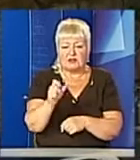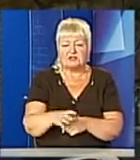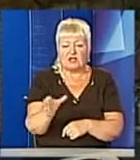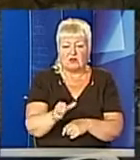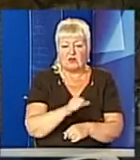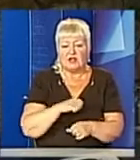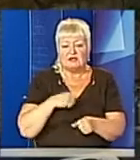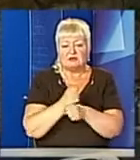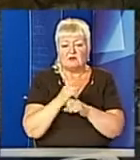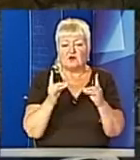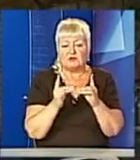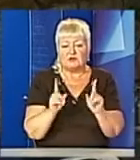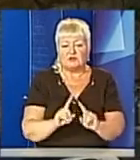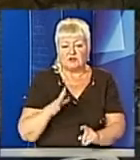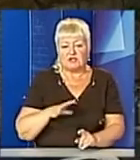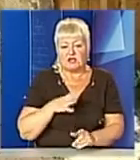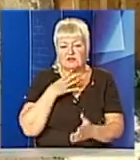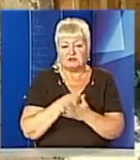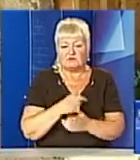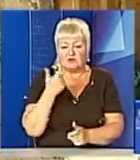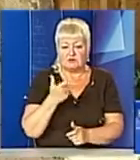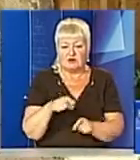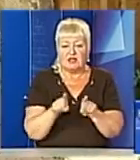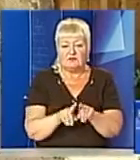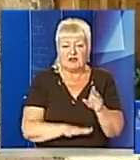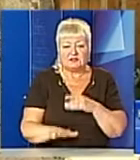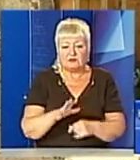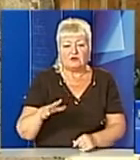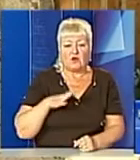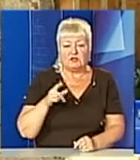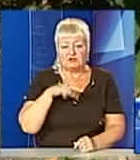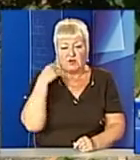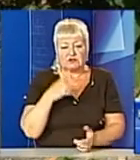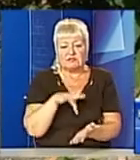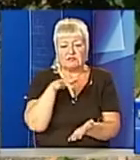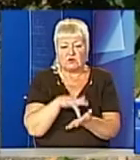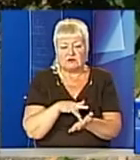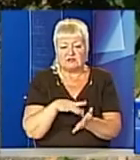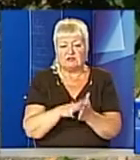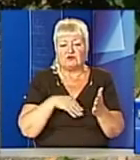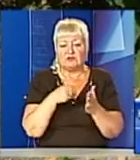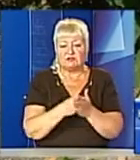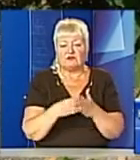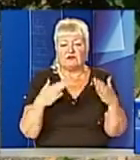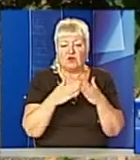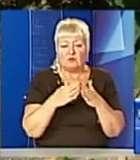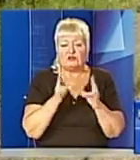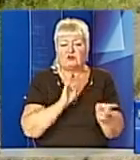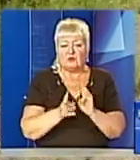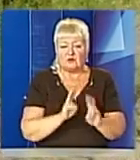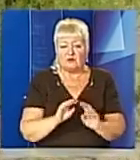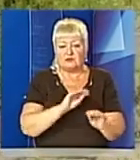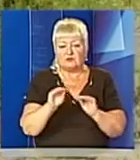саморобне ліжко, яке чекає на свого господаря. Так на подвір'ї колишнього російського центру, так званого будинку провокації, облаштувались